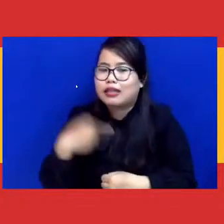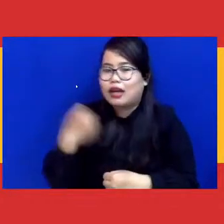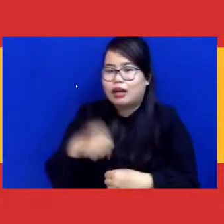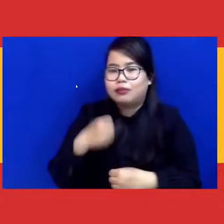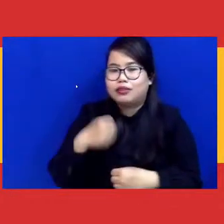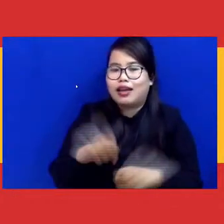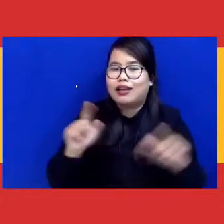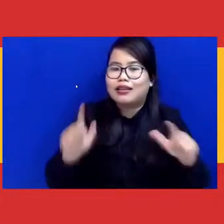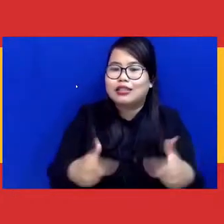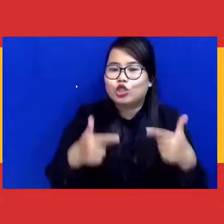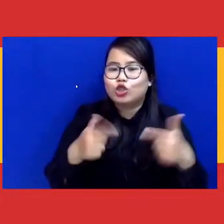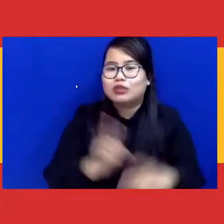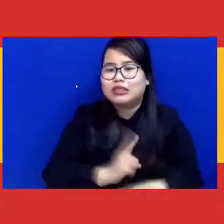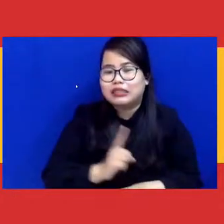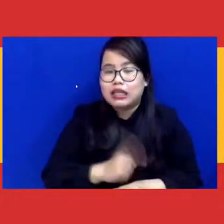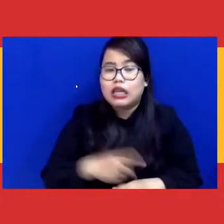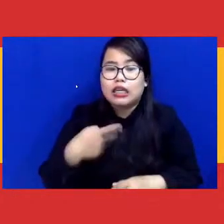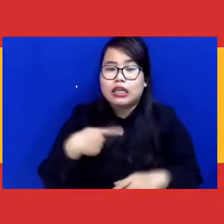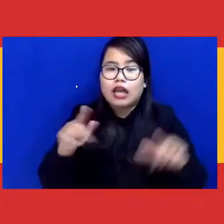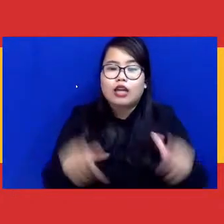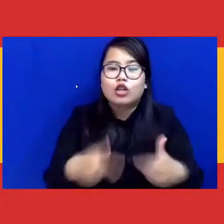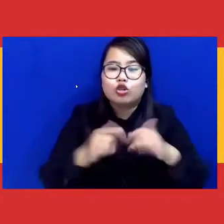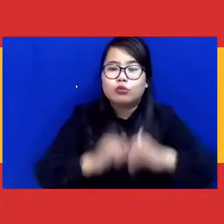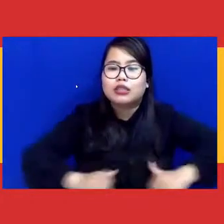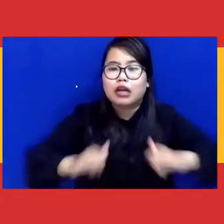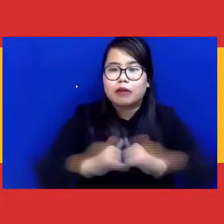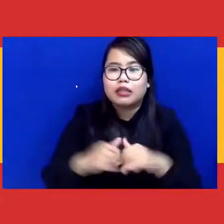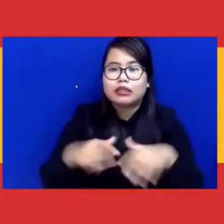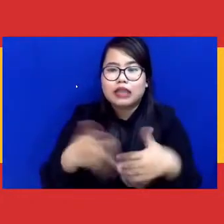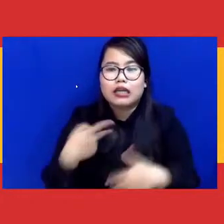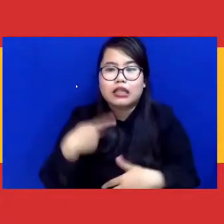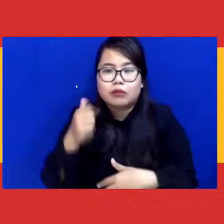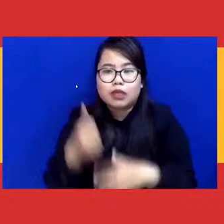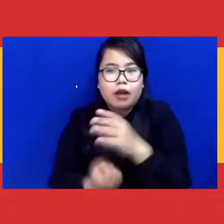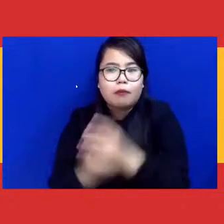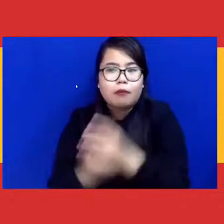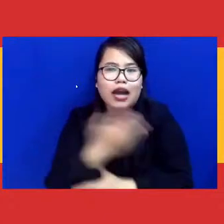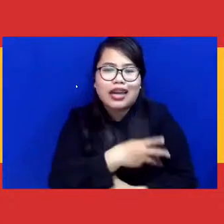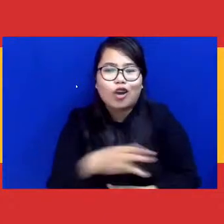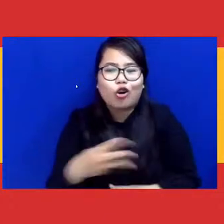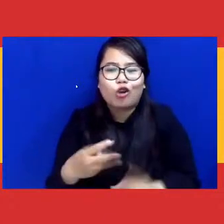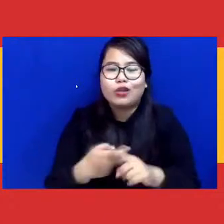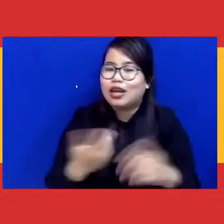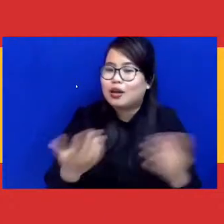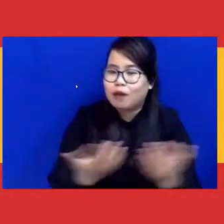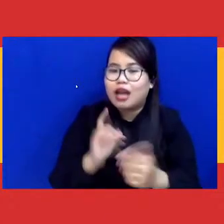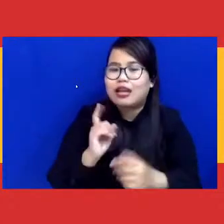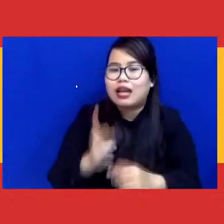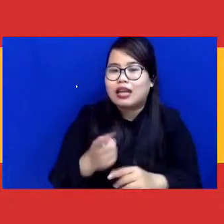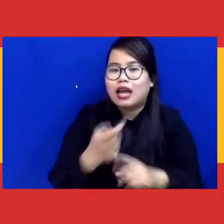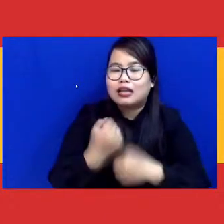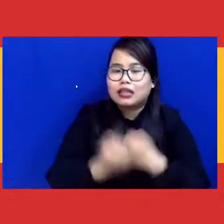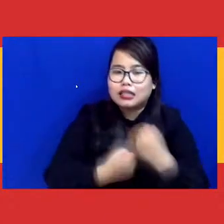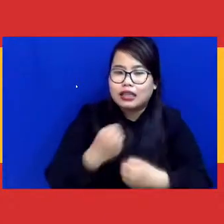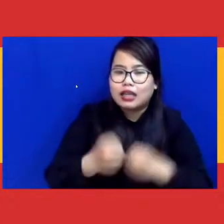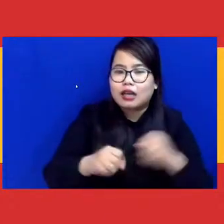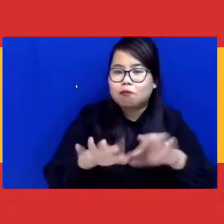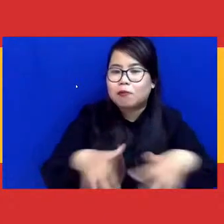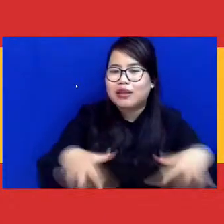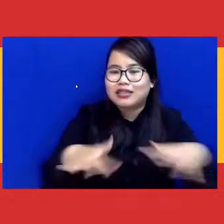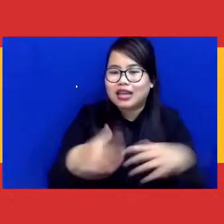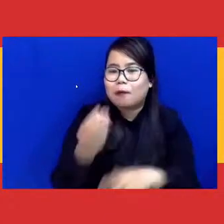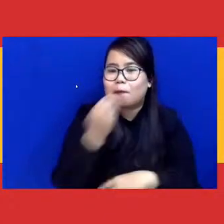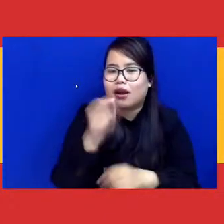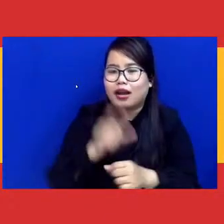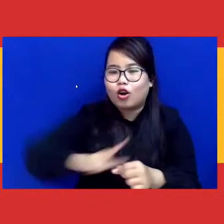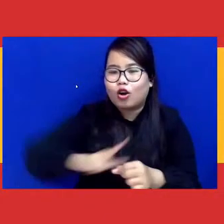akan hidup sama, sehingga kita dapat mengembangkan ekonomi melalui apa? Kegiatan-kegiatan pasar berbasis lokal. Ini